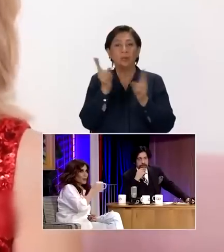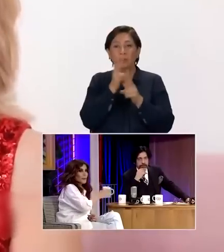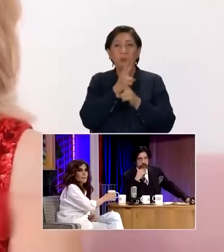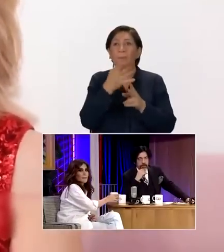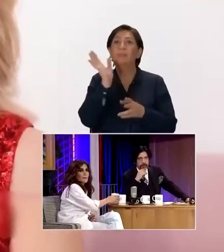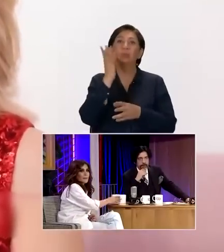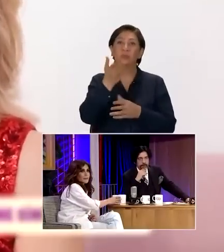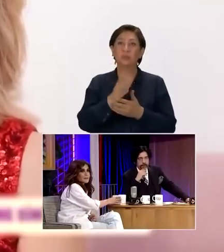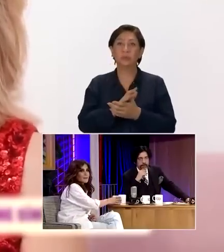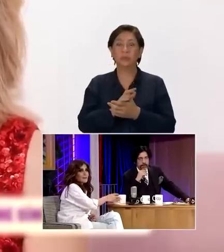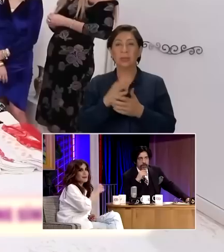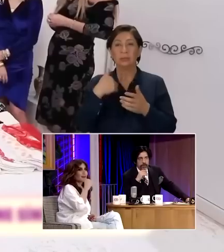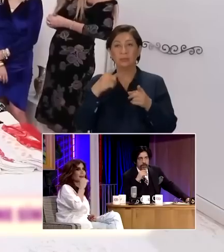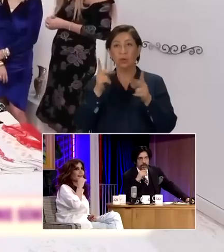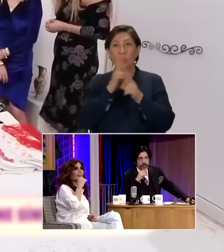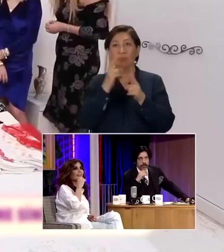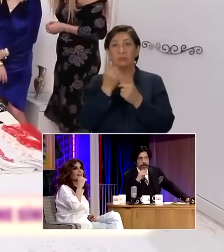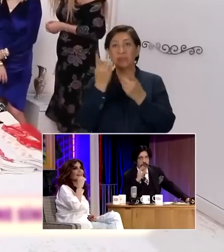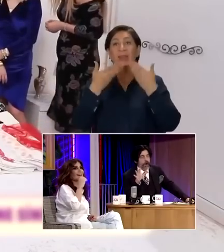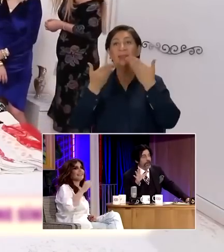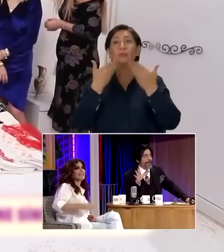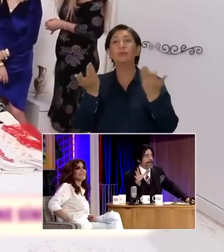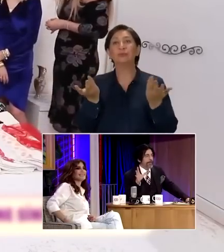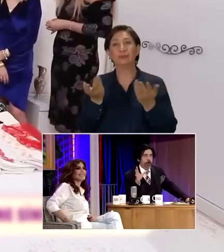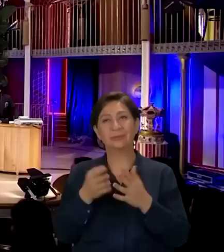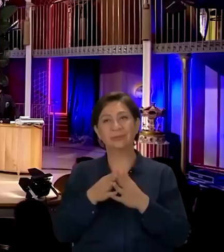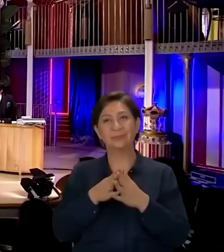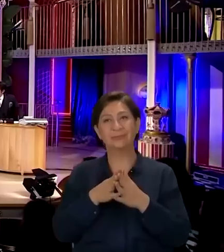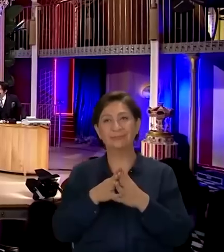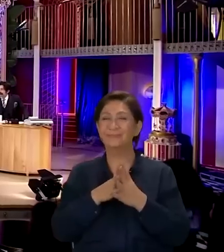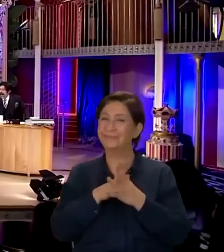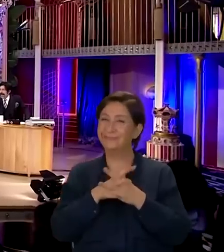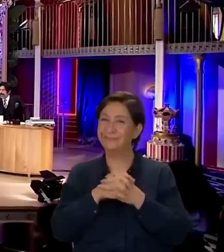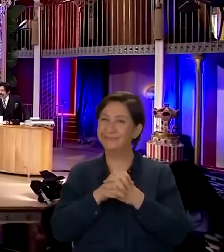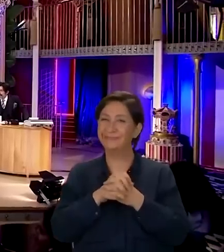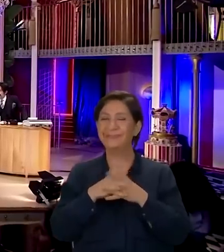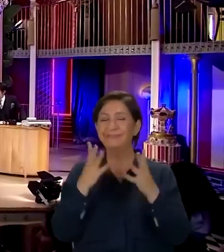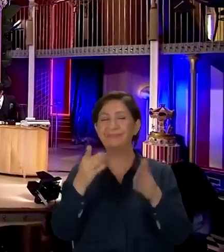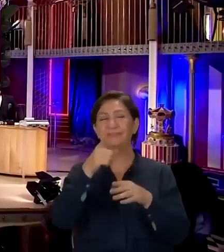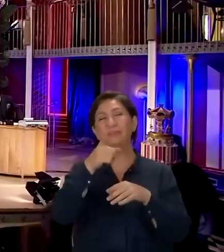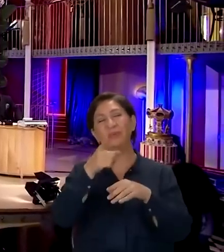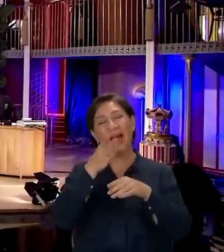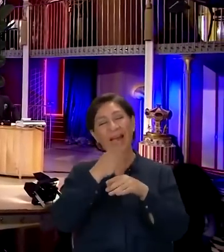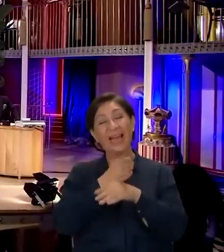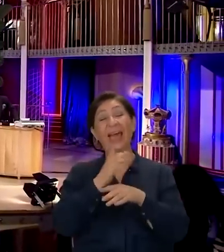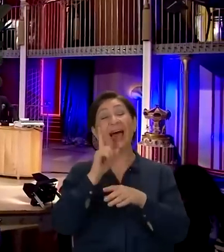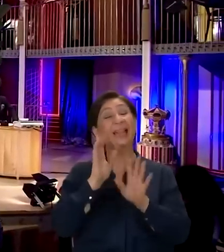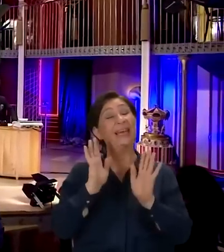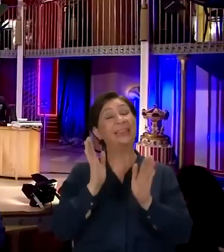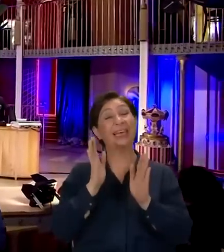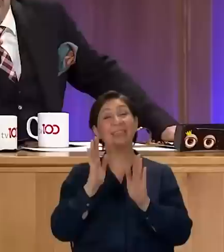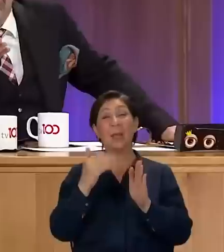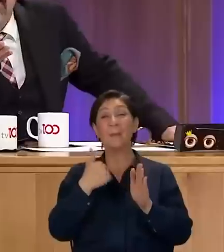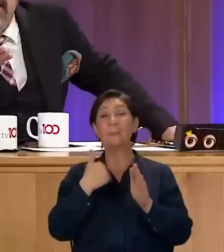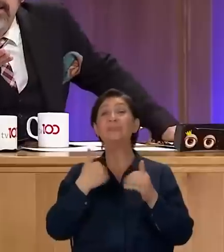Nerede güleceğini bilmiyorsun. Biz burada komik bir şey anlatmıyoruz yani. Bu işte hakikaten yani Allah'tan o şey gibi değil. Ne